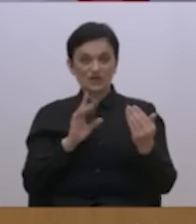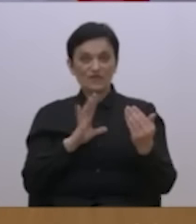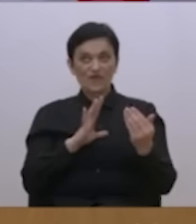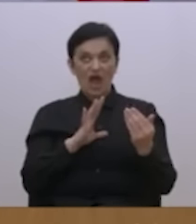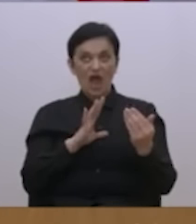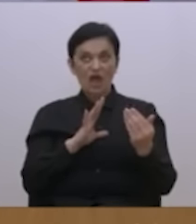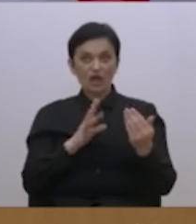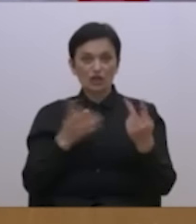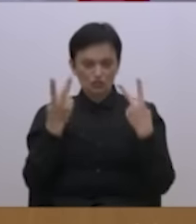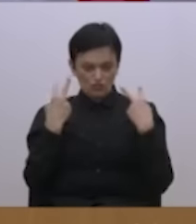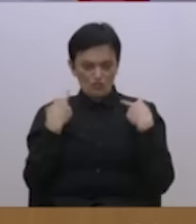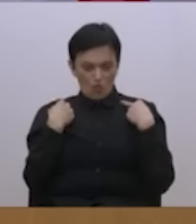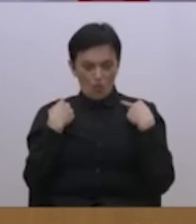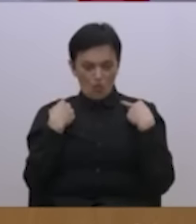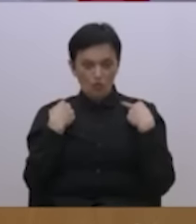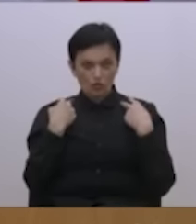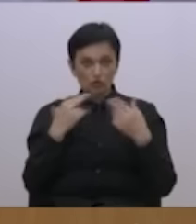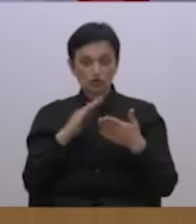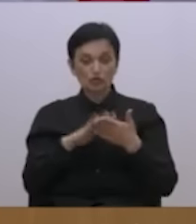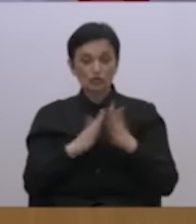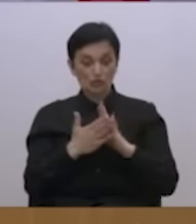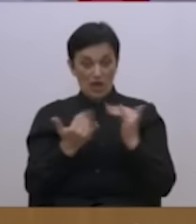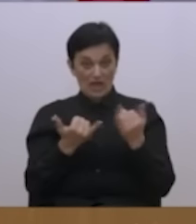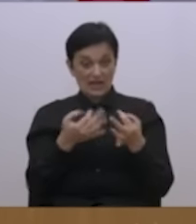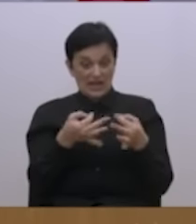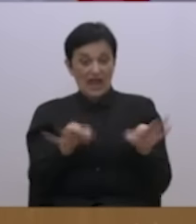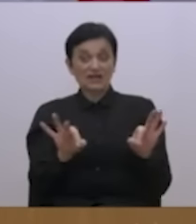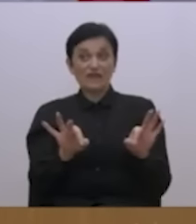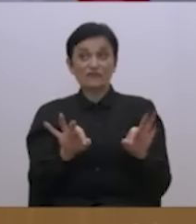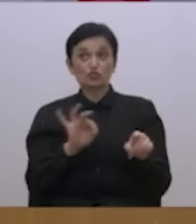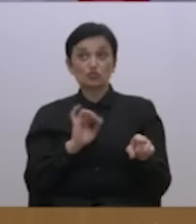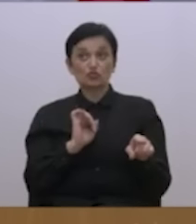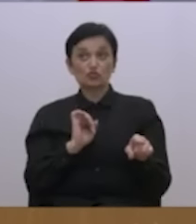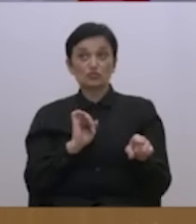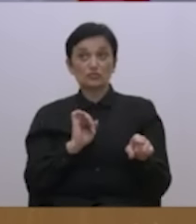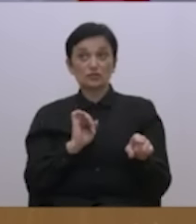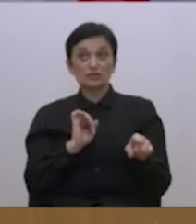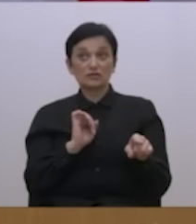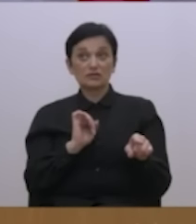მორჩილ მდგომარეობაში და ეხლა გათავისუფლდით? ანუ